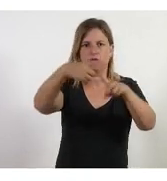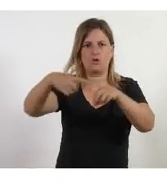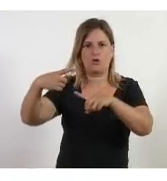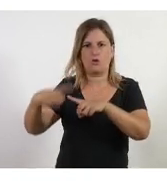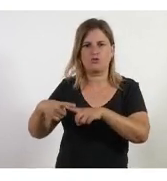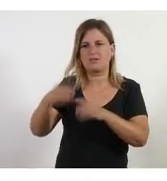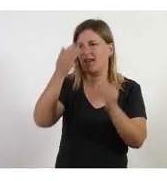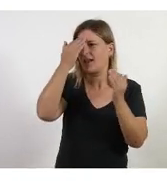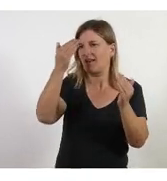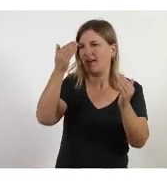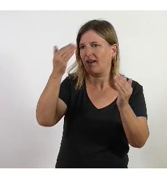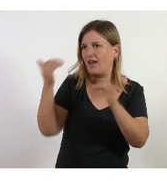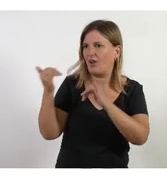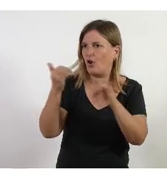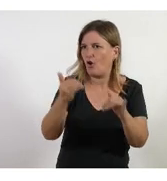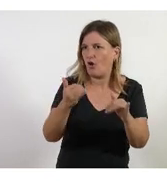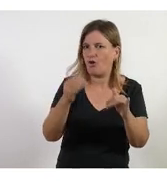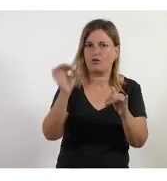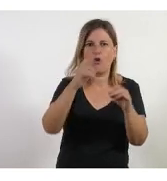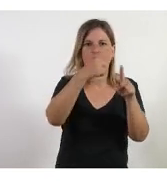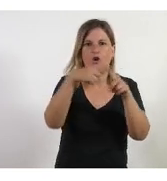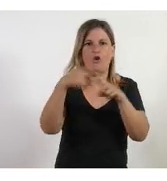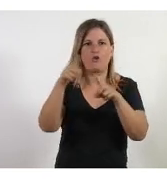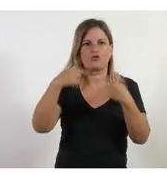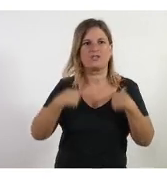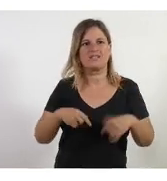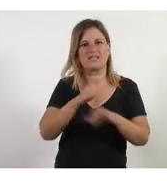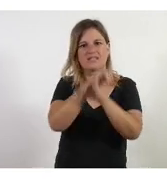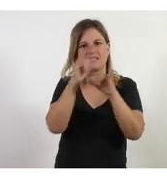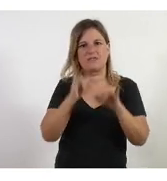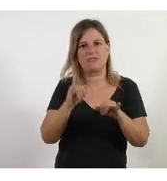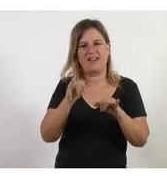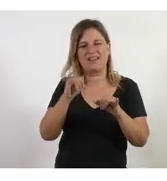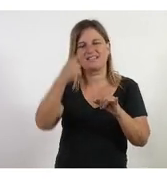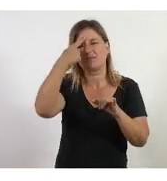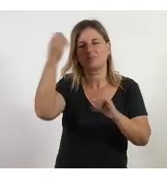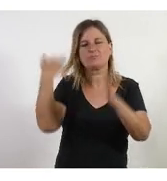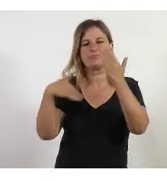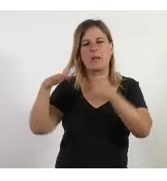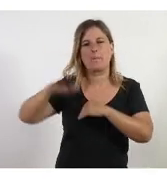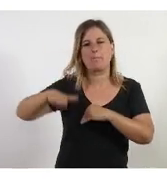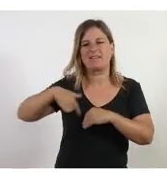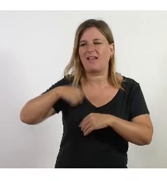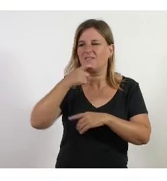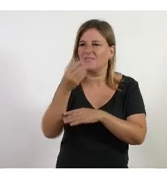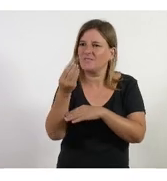Algun record, alguna cosa que et fa feliç, potser de quan eres petit o petita.